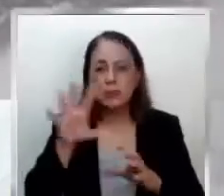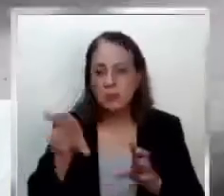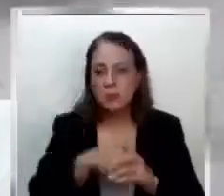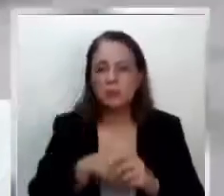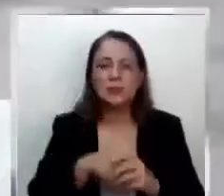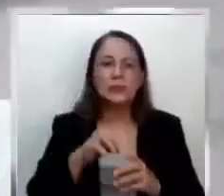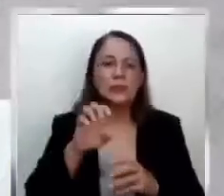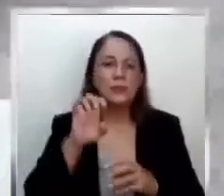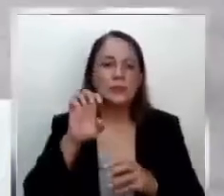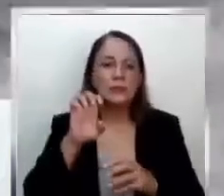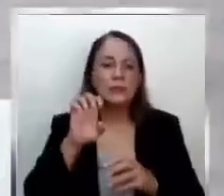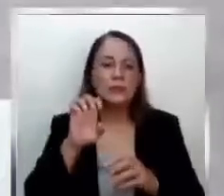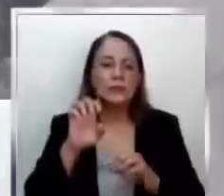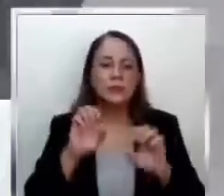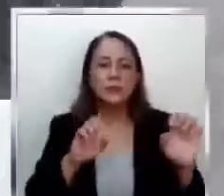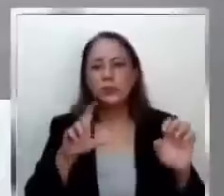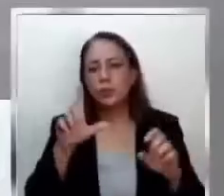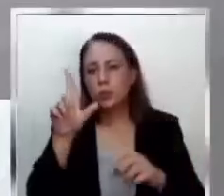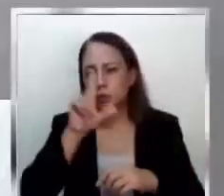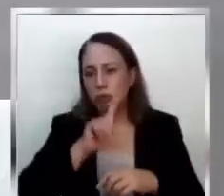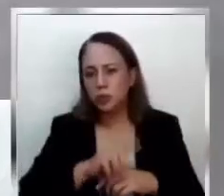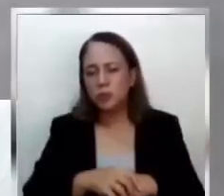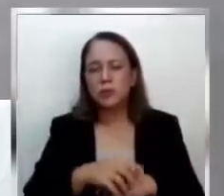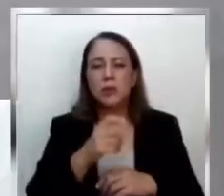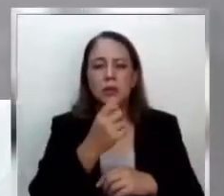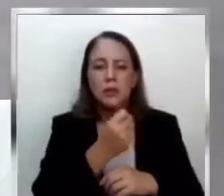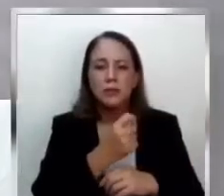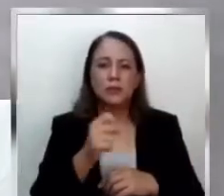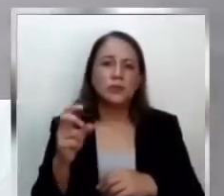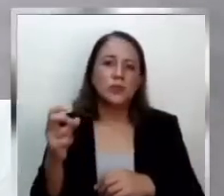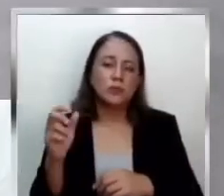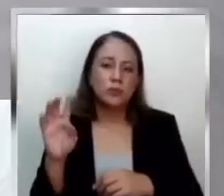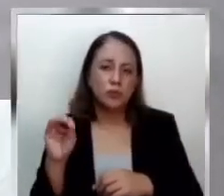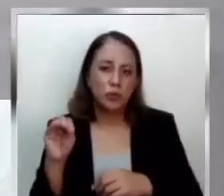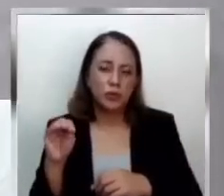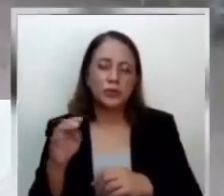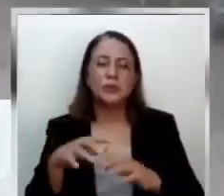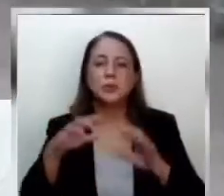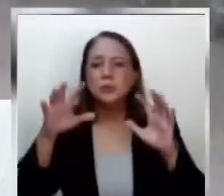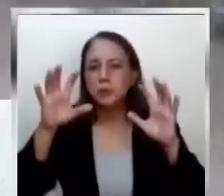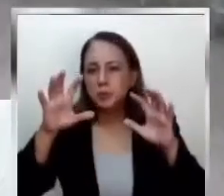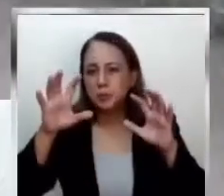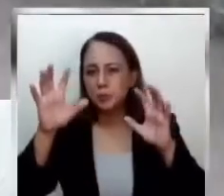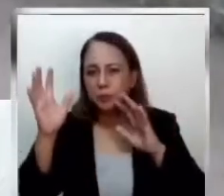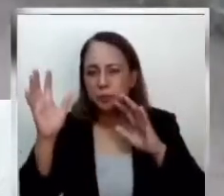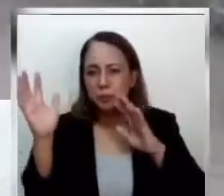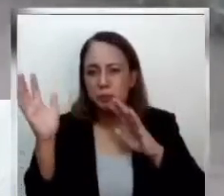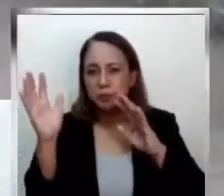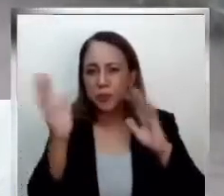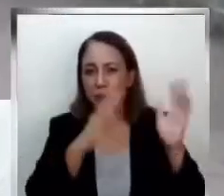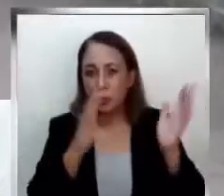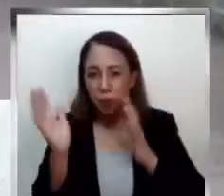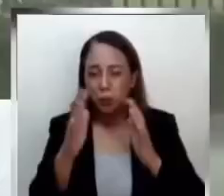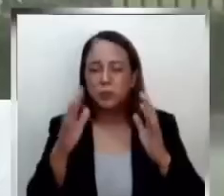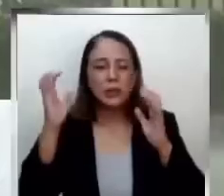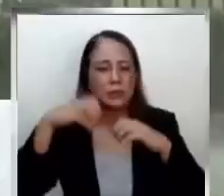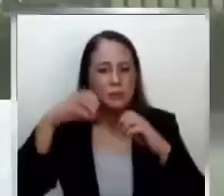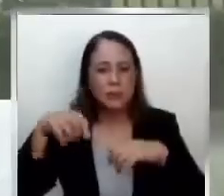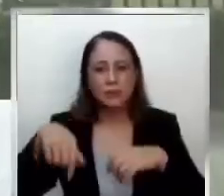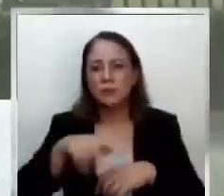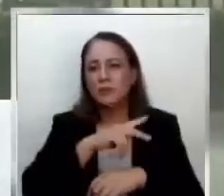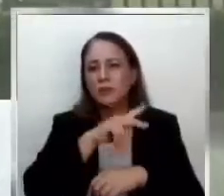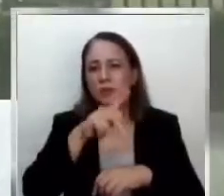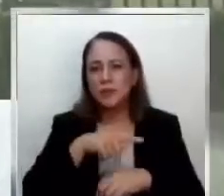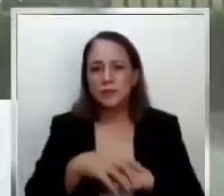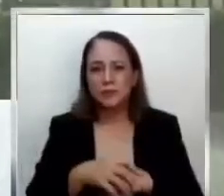Nasa 11-14 na bagyo pa ang posibleng pumasok sa Philippine Area of Responsibility ngayong taon. Tiniyak